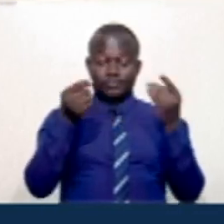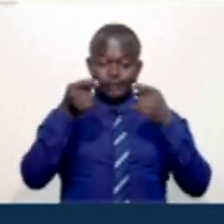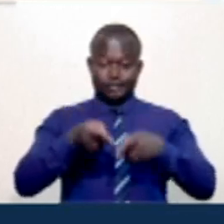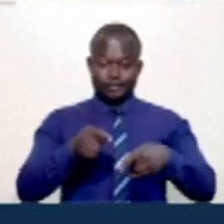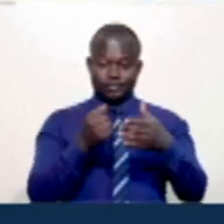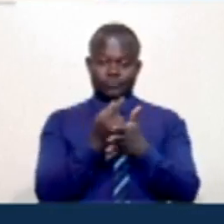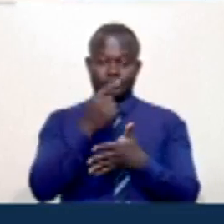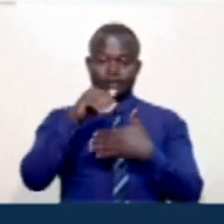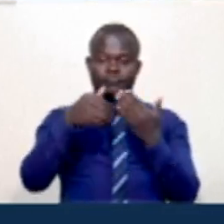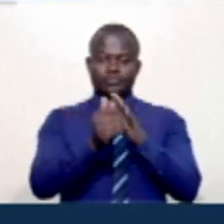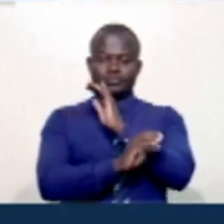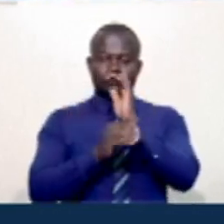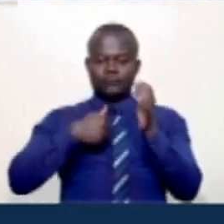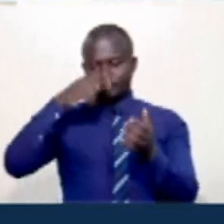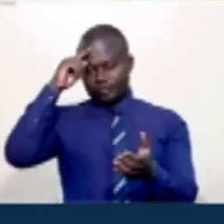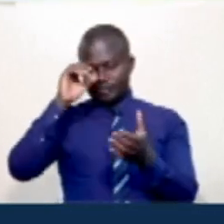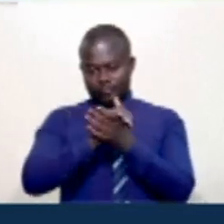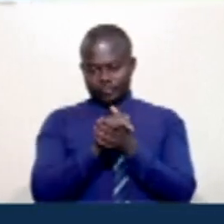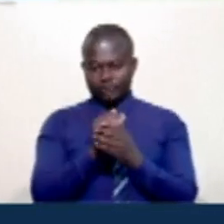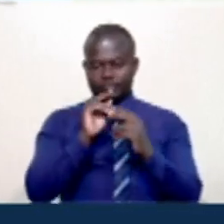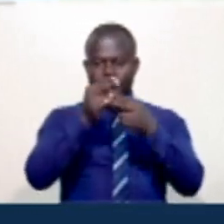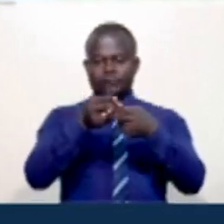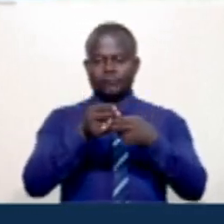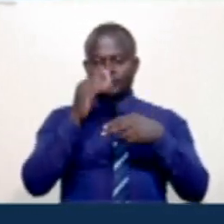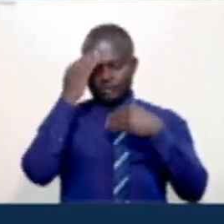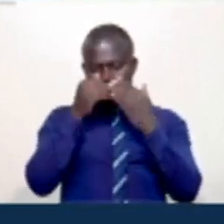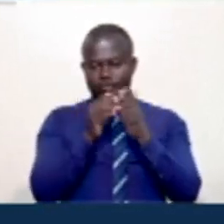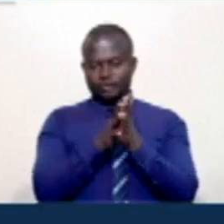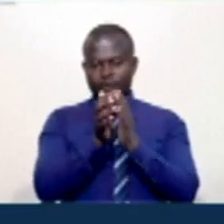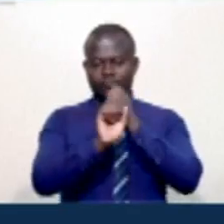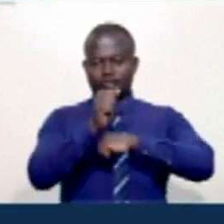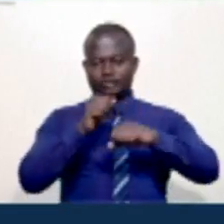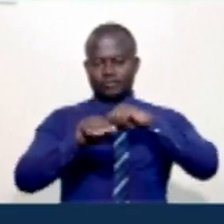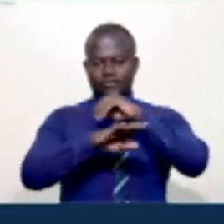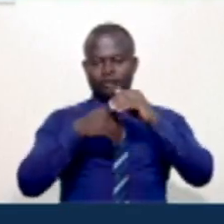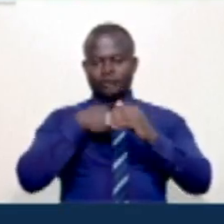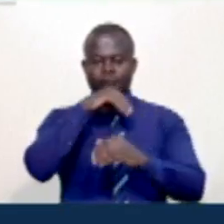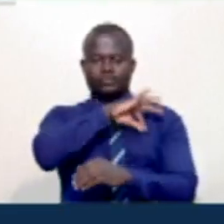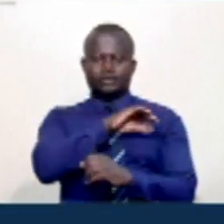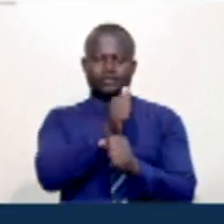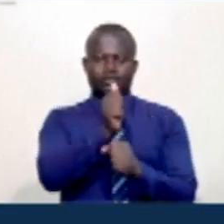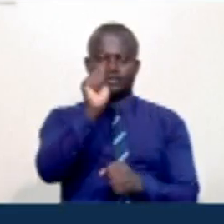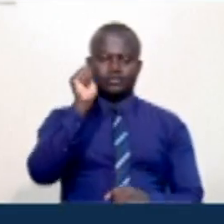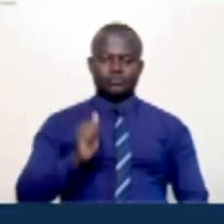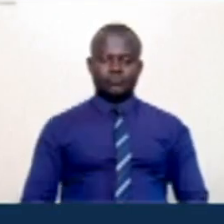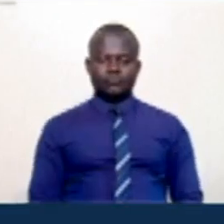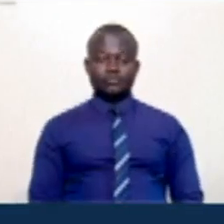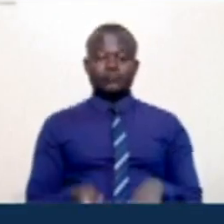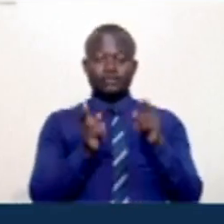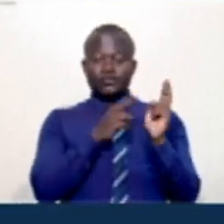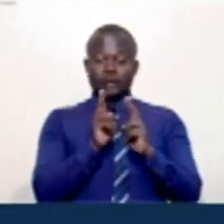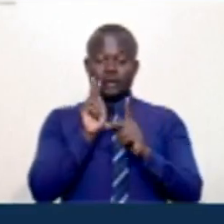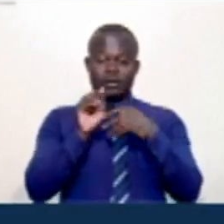mu bituma igihugu kigirwa icyizere mu guhabwa inguzanyo bitewe n'uko ishorwa mu bikorwa remezo bifitiye inyungu abikorera. Burya abantu bikorera